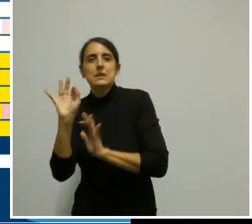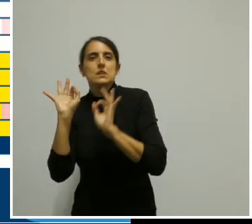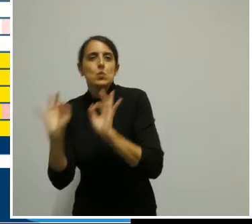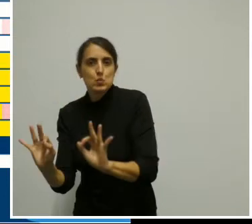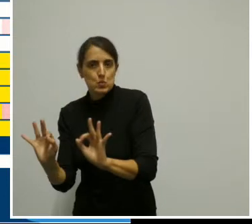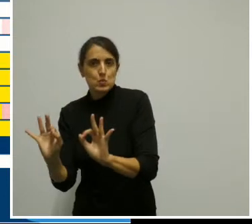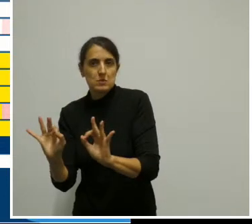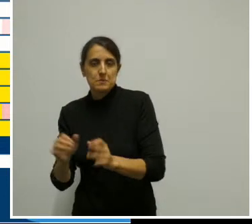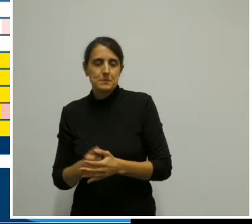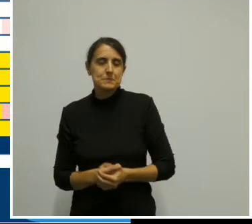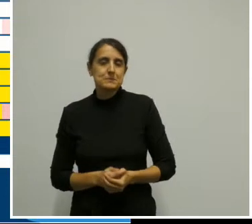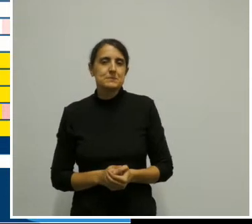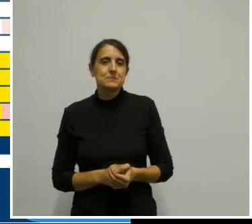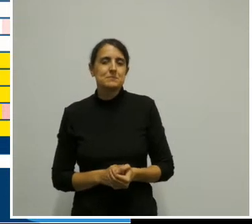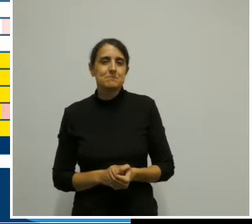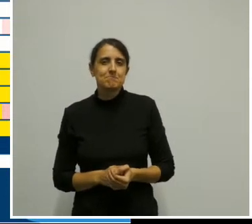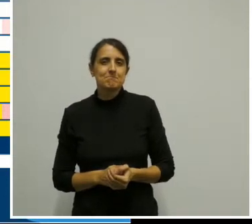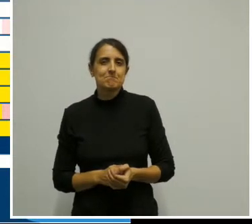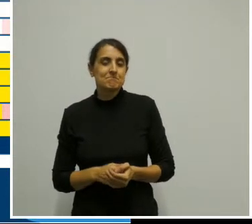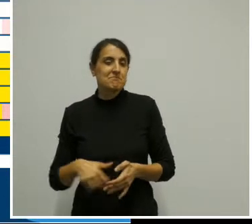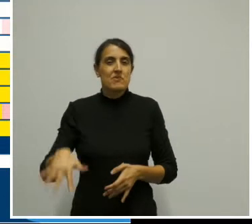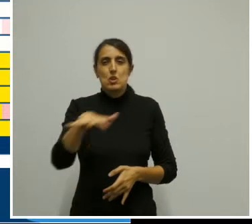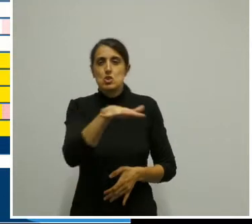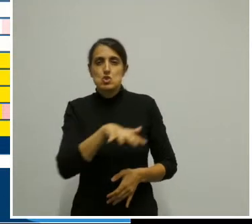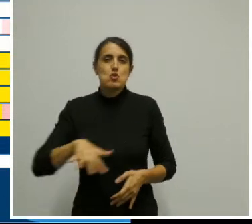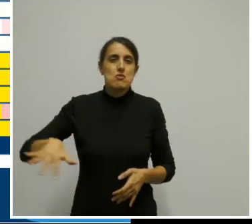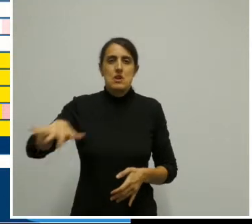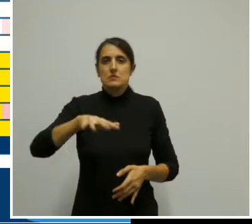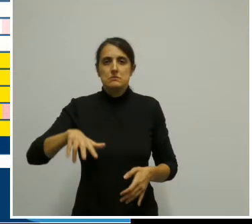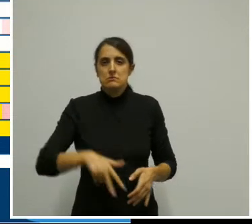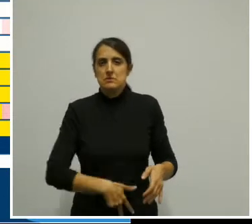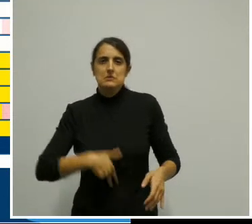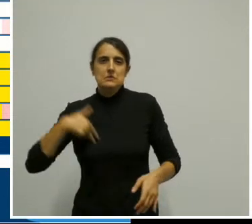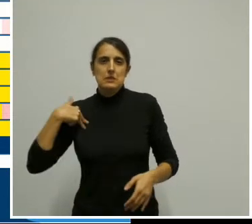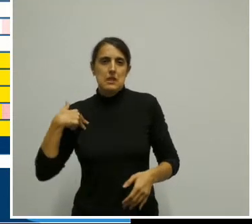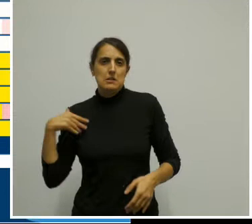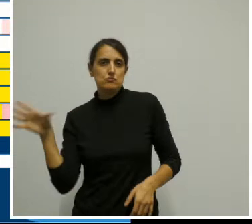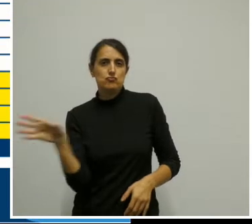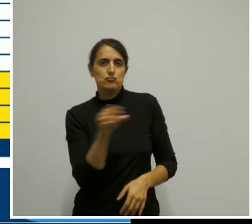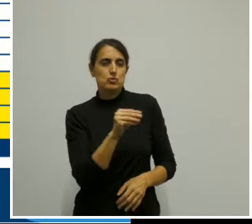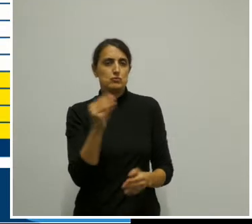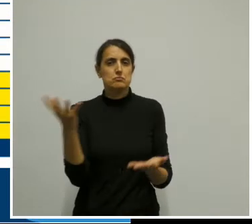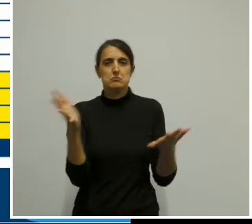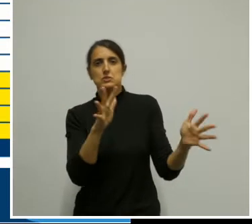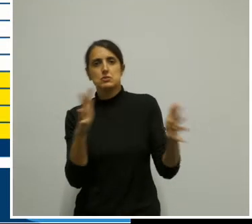Vale? Bueno, això a totes les zones, més o menys com ha quedat.